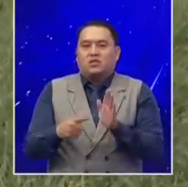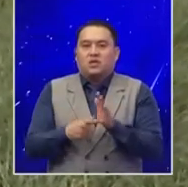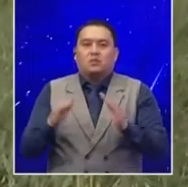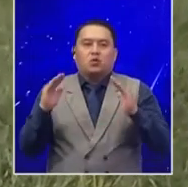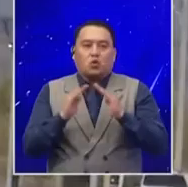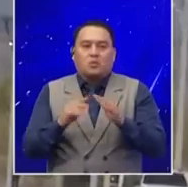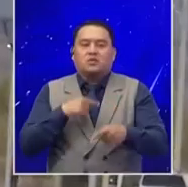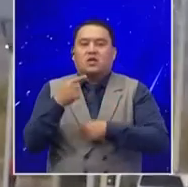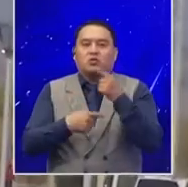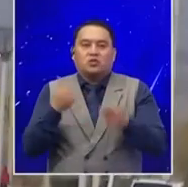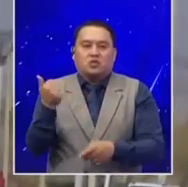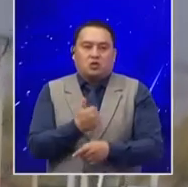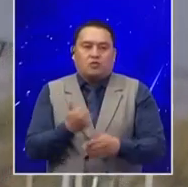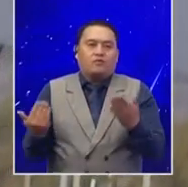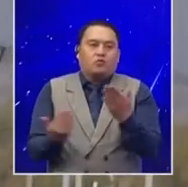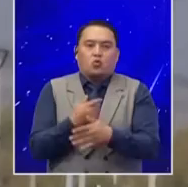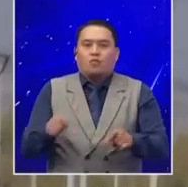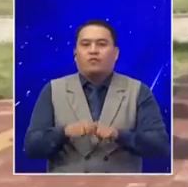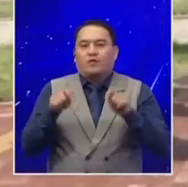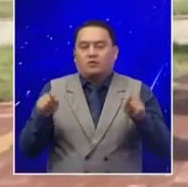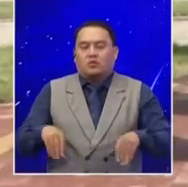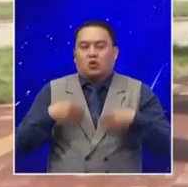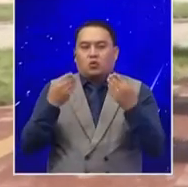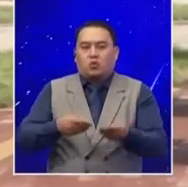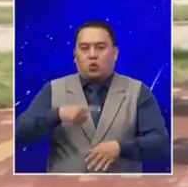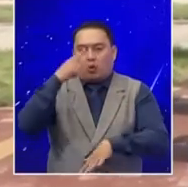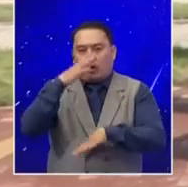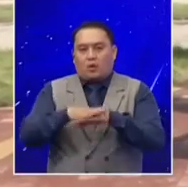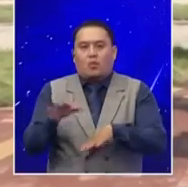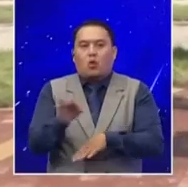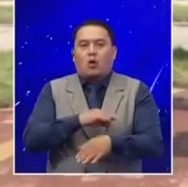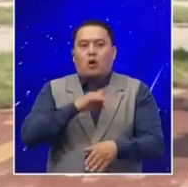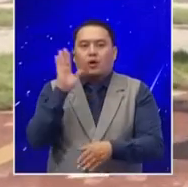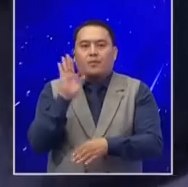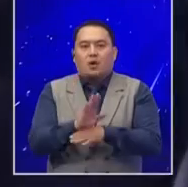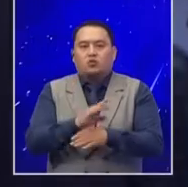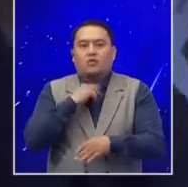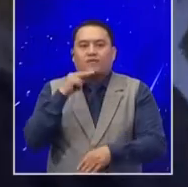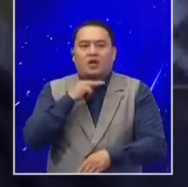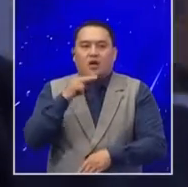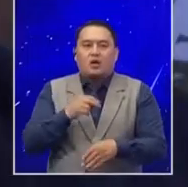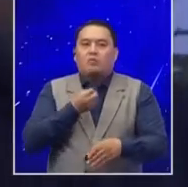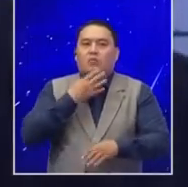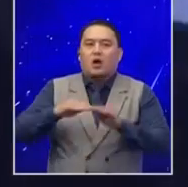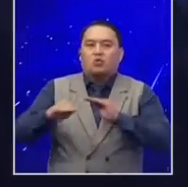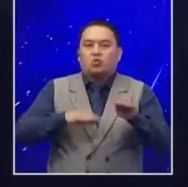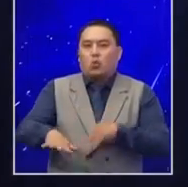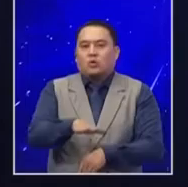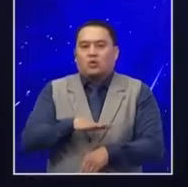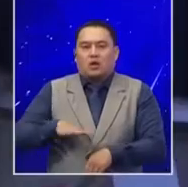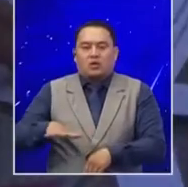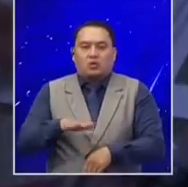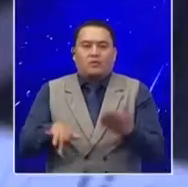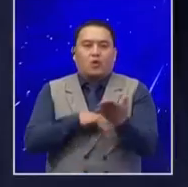коттеджей. До конца этой недели здесь вновь отметят новоселье. Аким области поручил особое внимание уделить благоустройству на территории